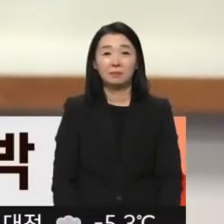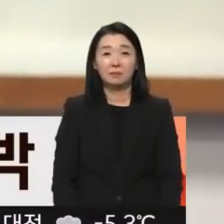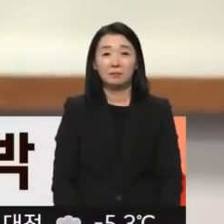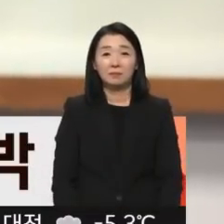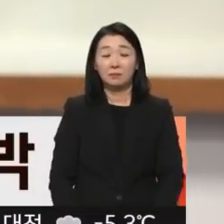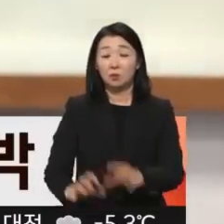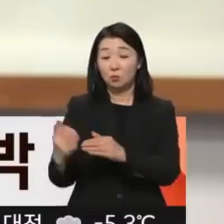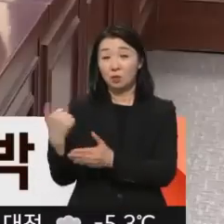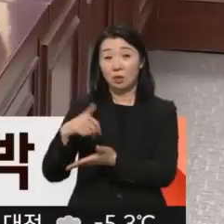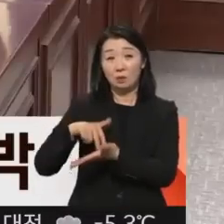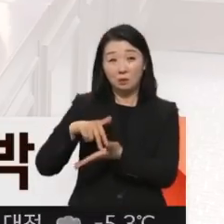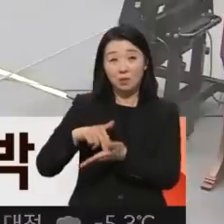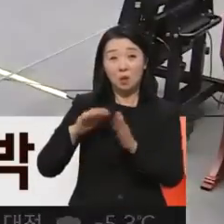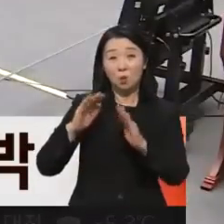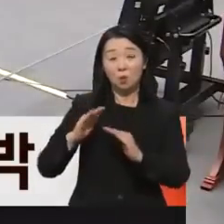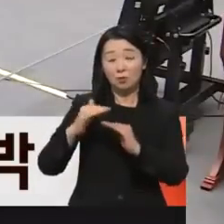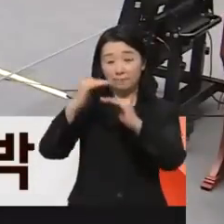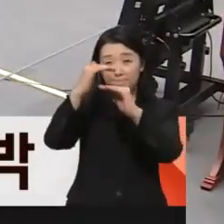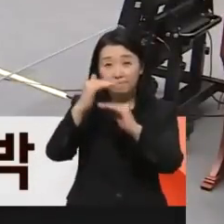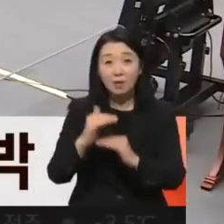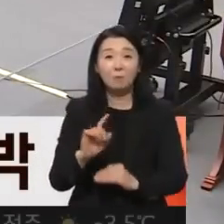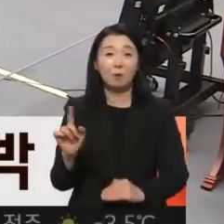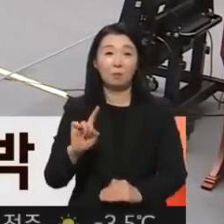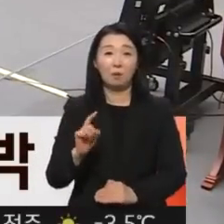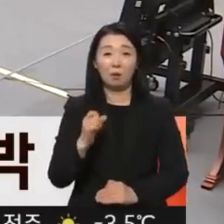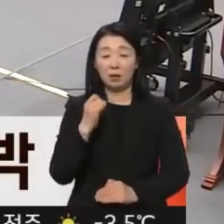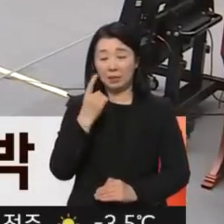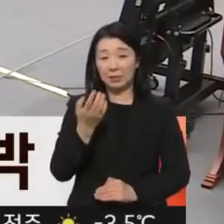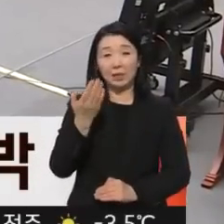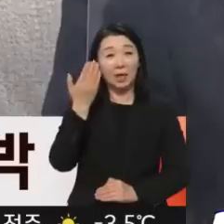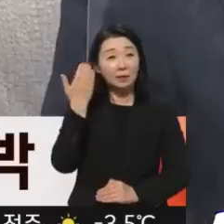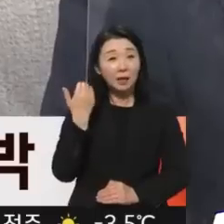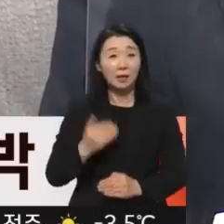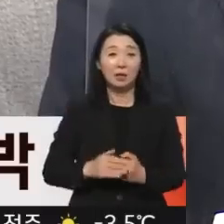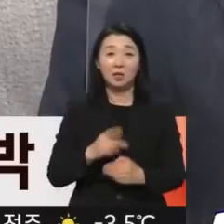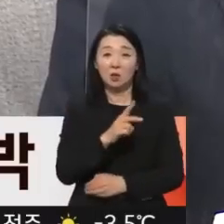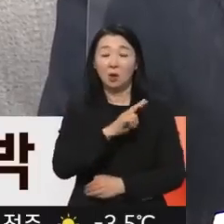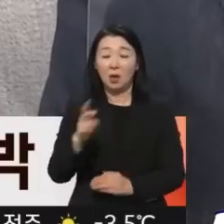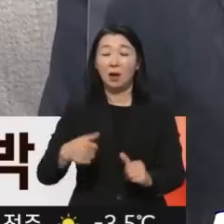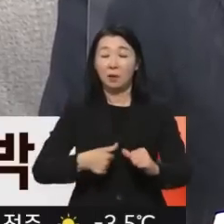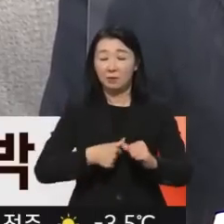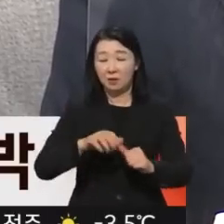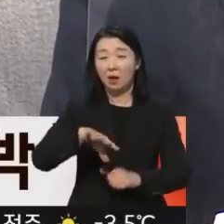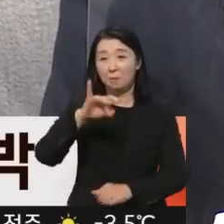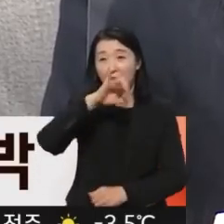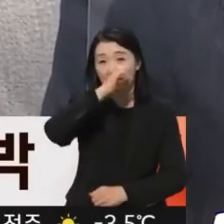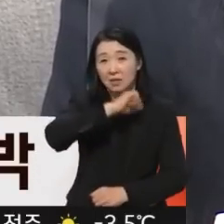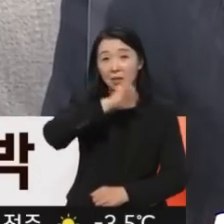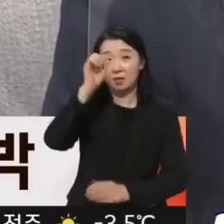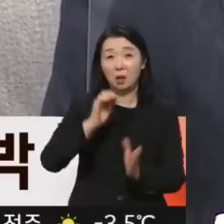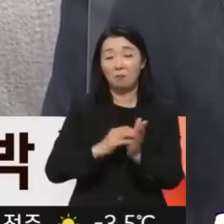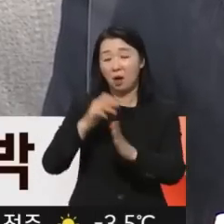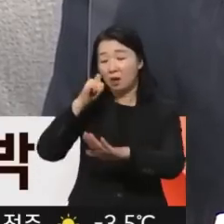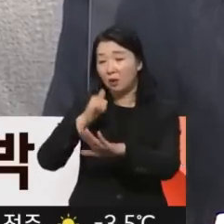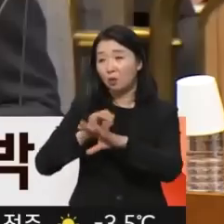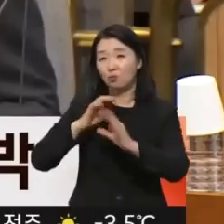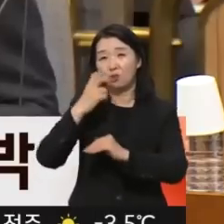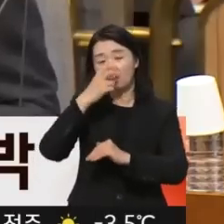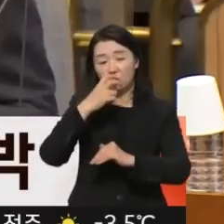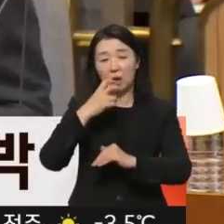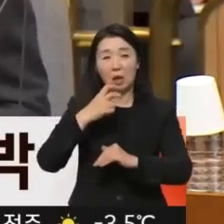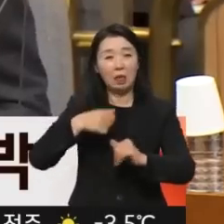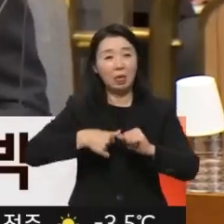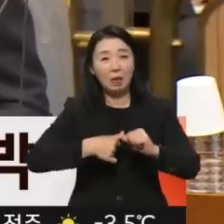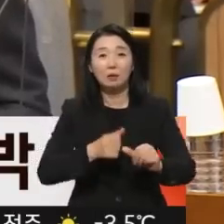압박했습니다. 국민의힘은 오늘 논평을 내고 지난달 여야가 합의한 선 예산 처리, 후 국정조사를 요구하면서 대치를